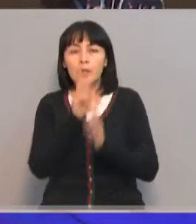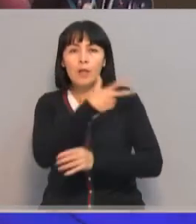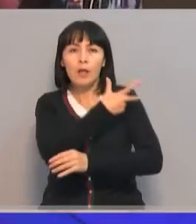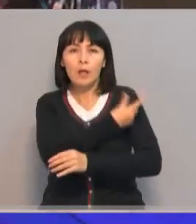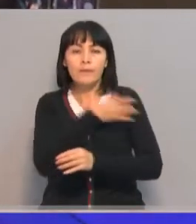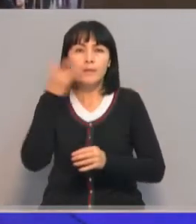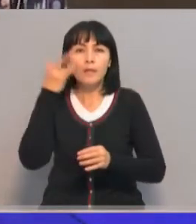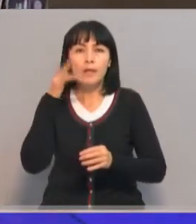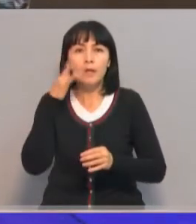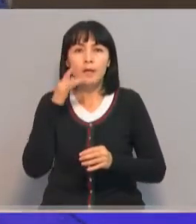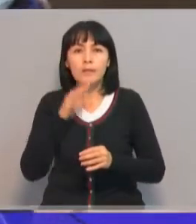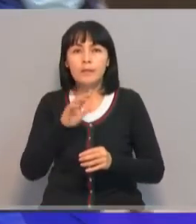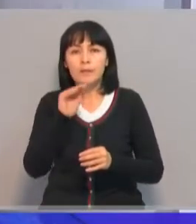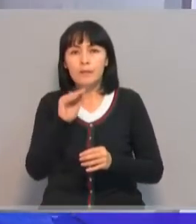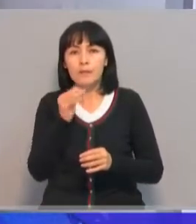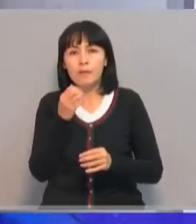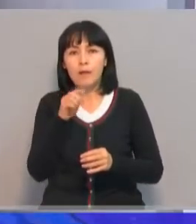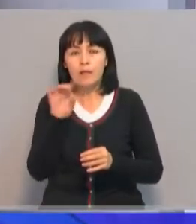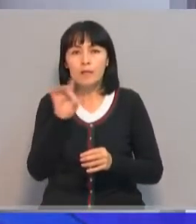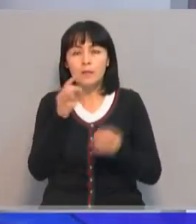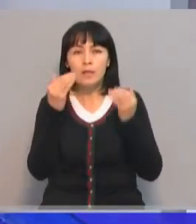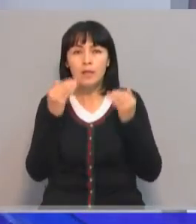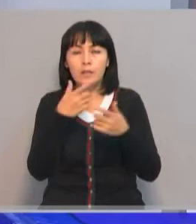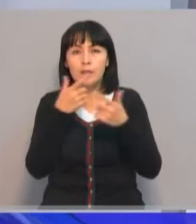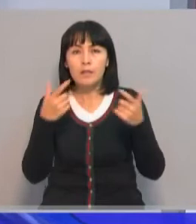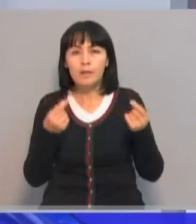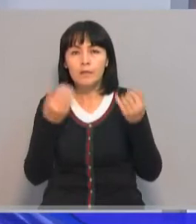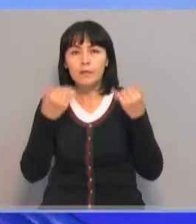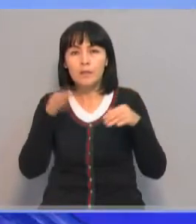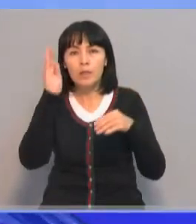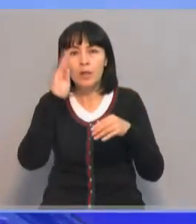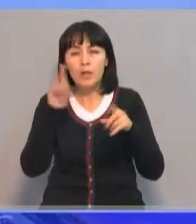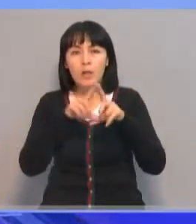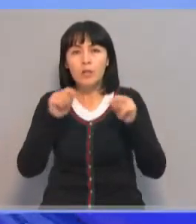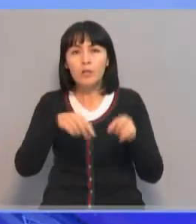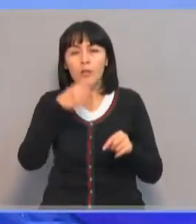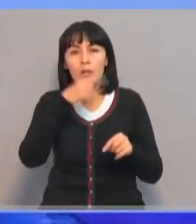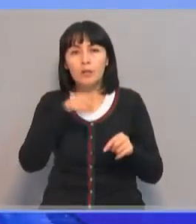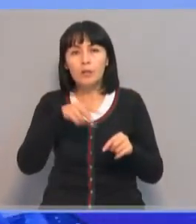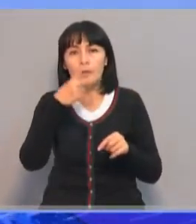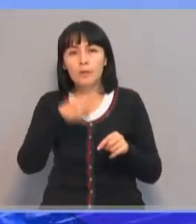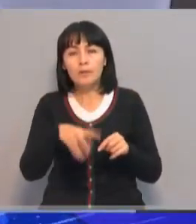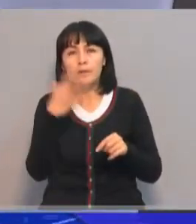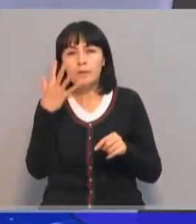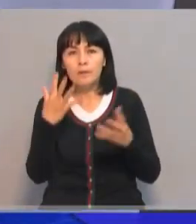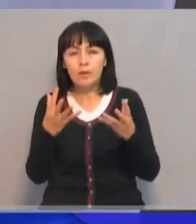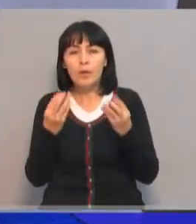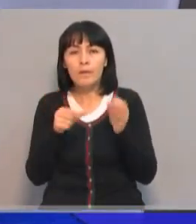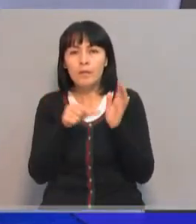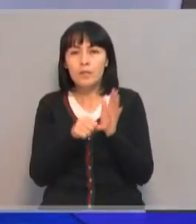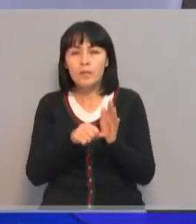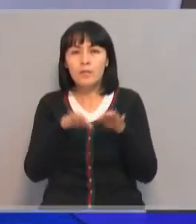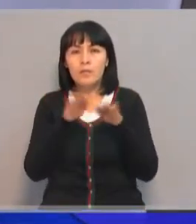вакцинировать американским препаратом Pfizer. По обновленной информации, сегодня в школе номер 25 прививки от коронавируса получили 6